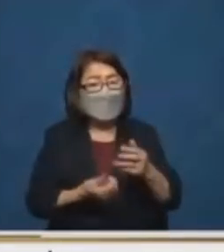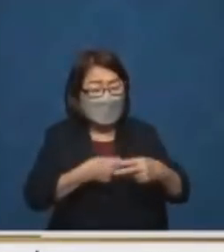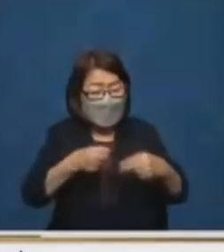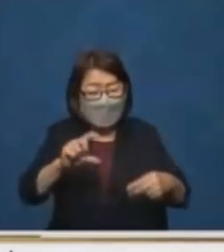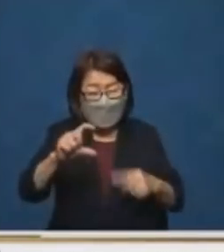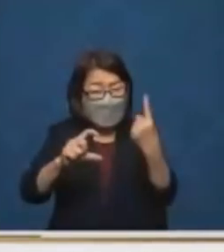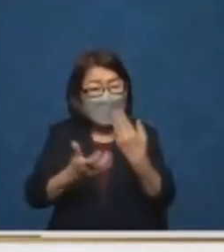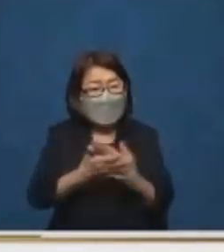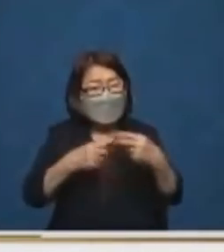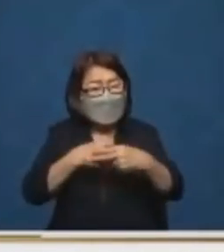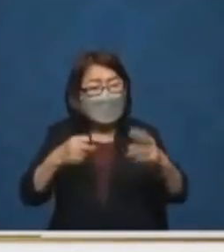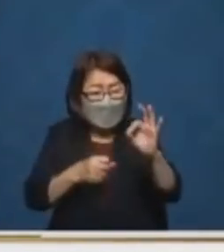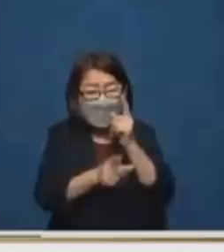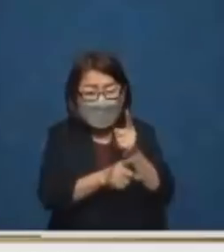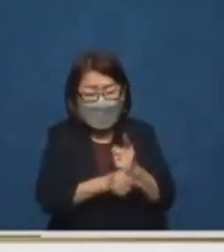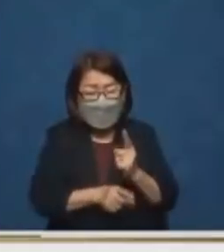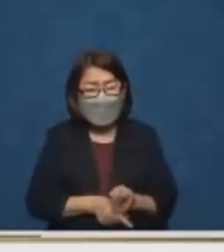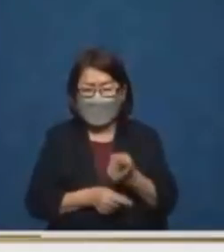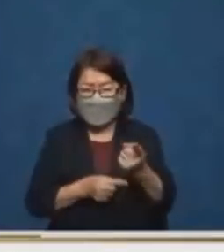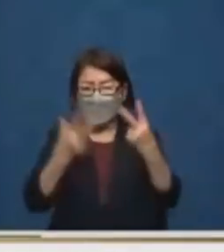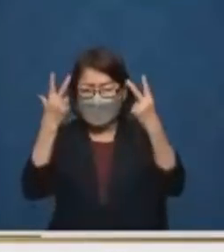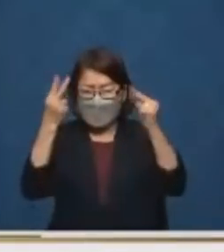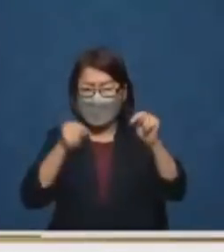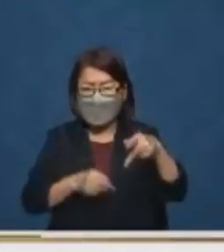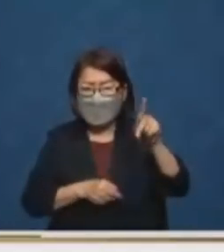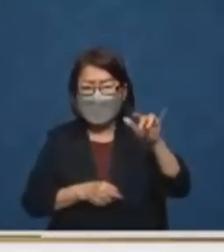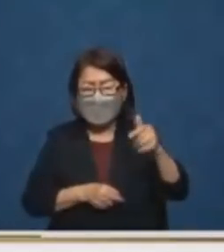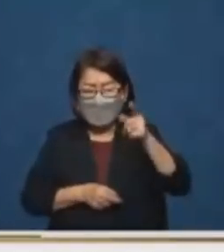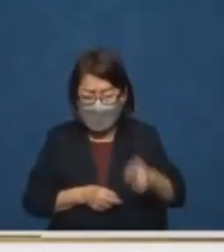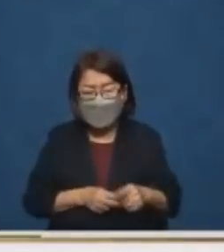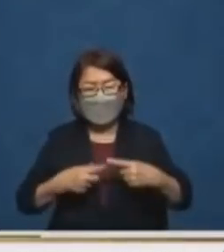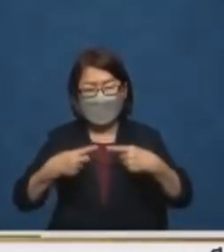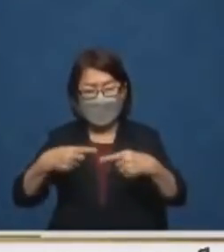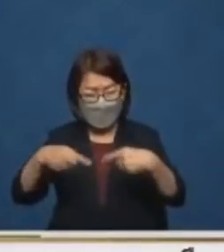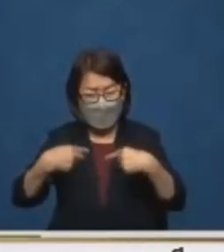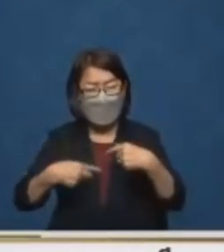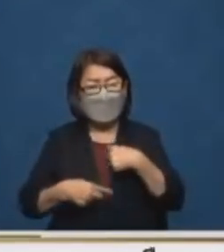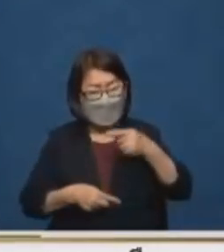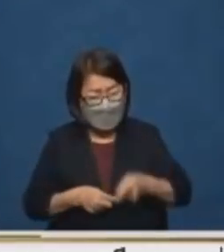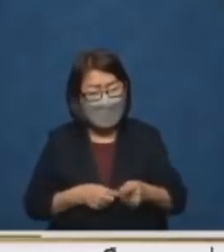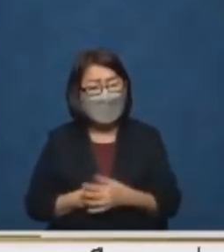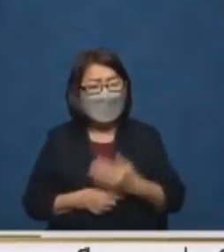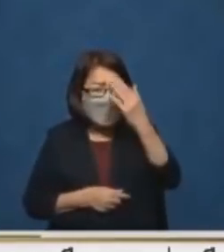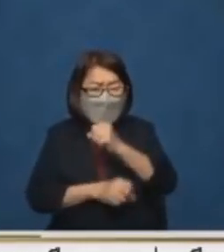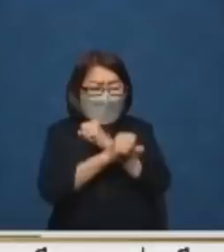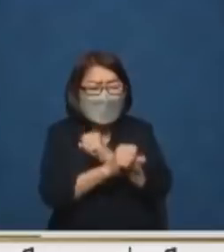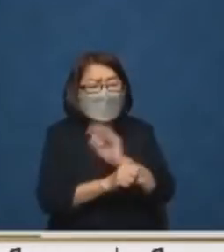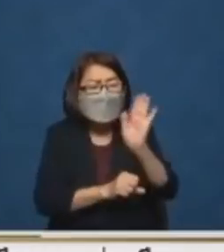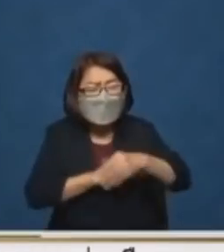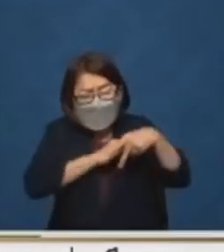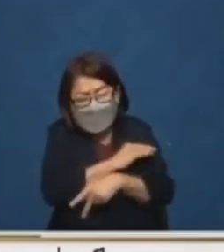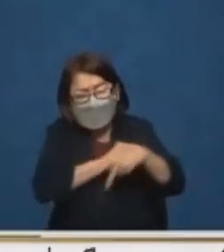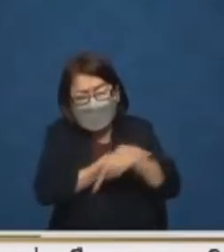พลเอกประยุตตต้องเป็คนตอบวามีส่นต่างจิหอไม่ปล่องการธจหิตโดยอนุมัรก